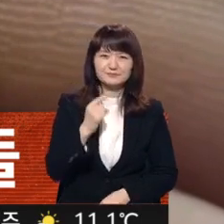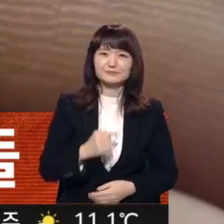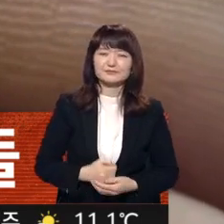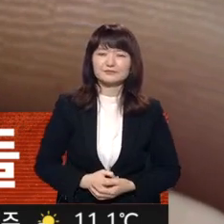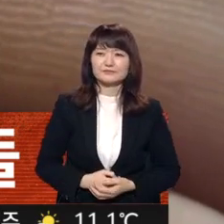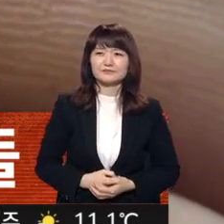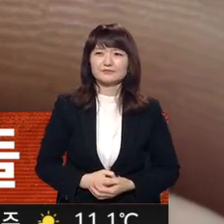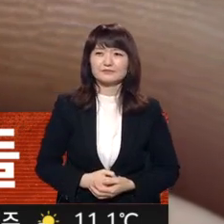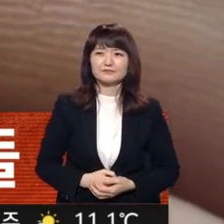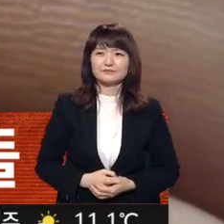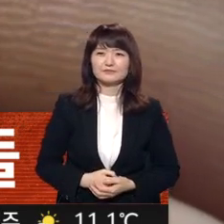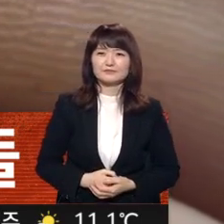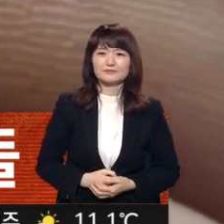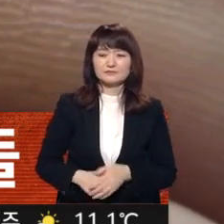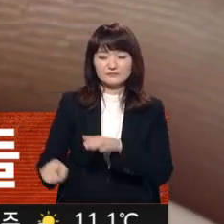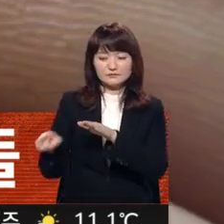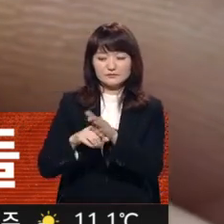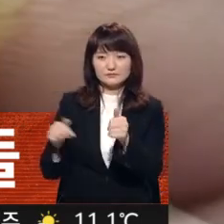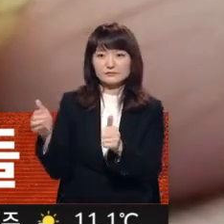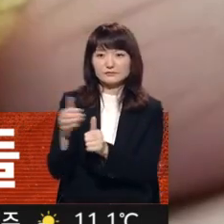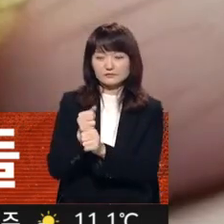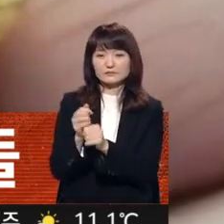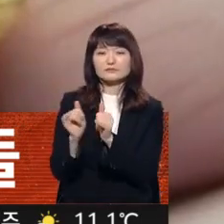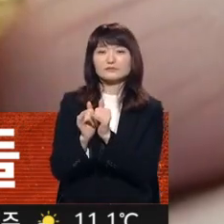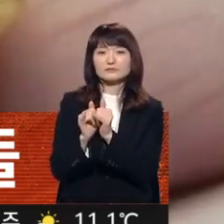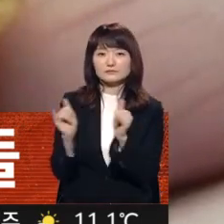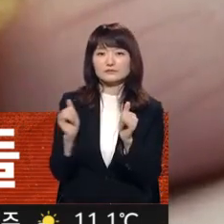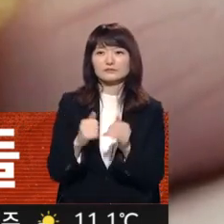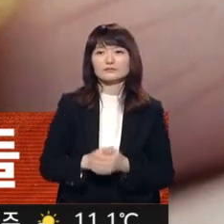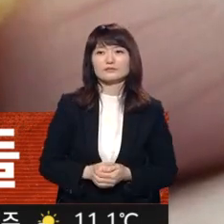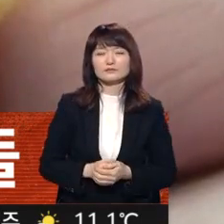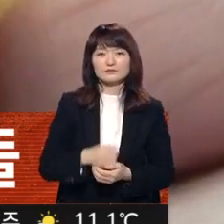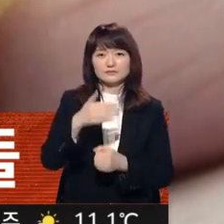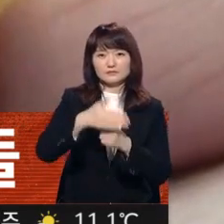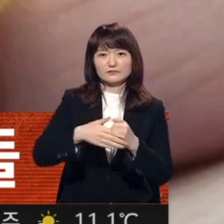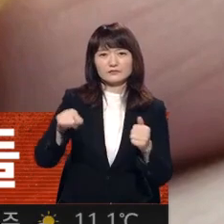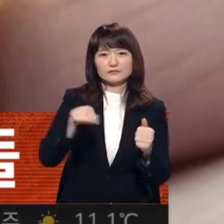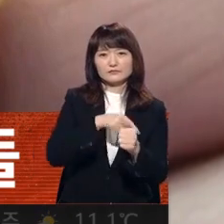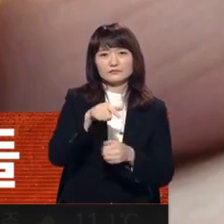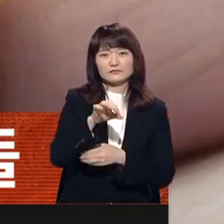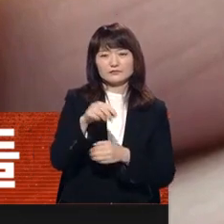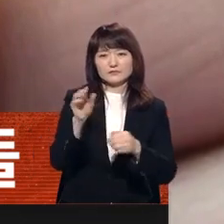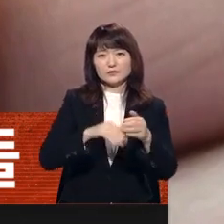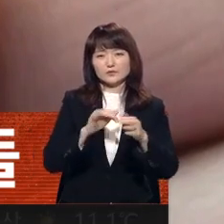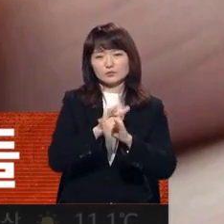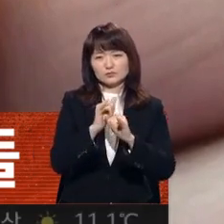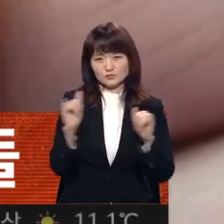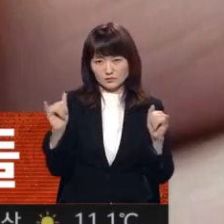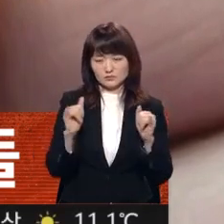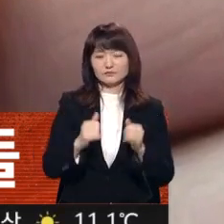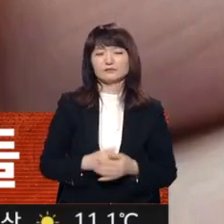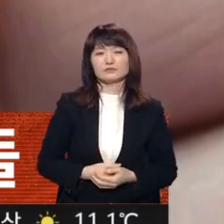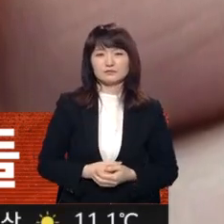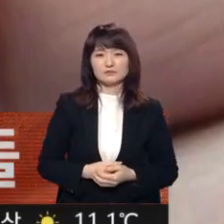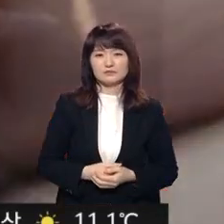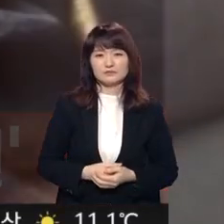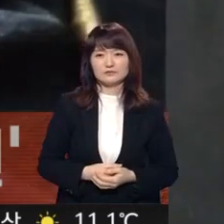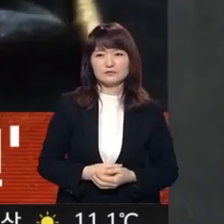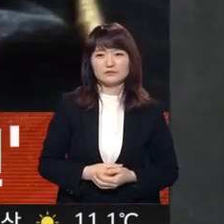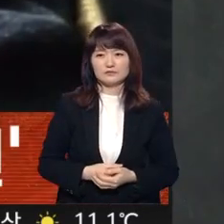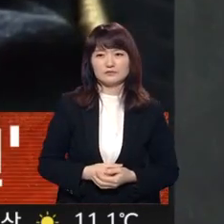금돼지를 각각 도망가는 절도범을 건강한 사람들이 사실은 되고 교육청 공무원이라는 거예요 그리고 아까 말씀하신 대로